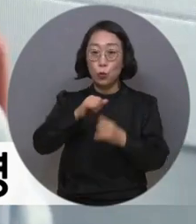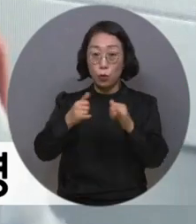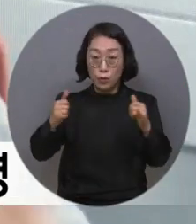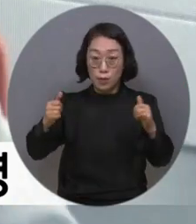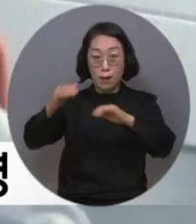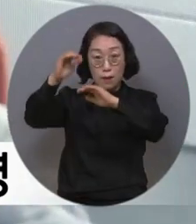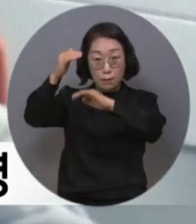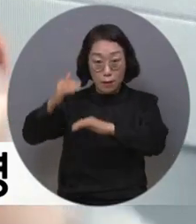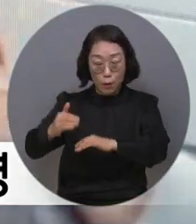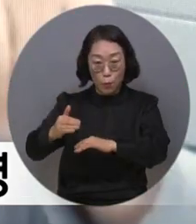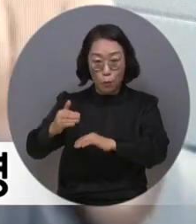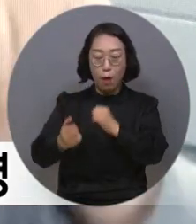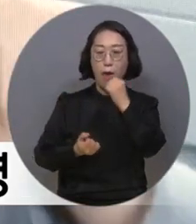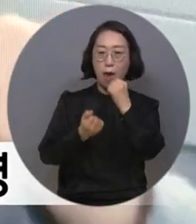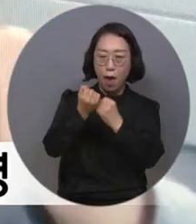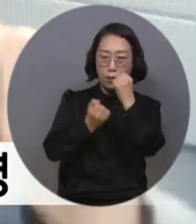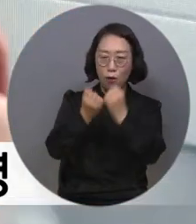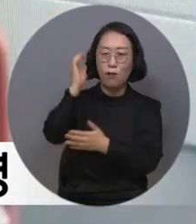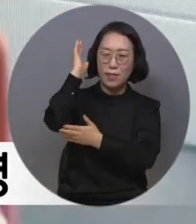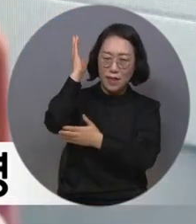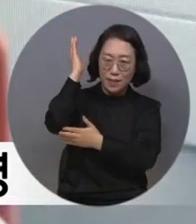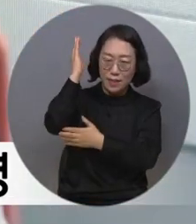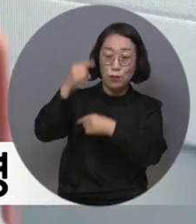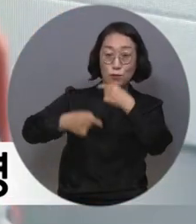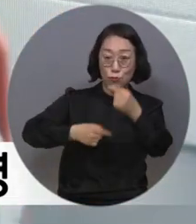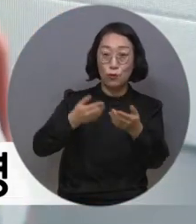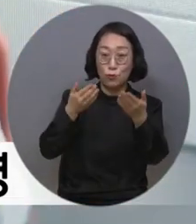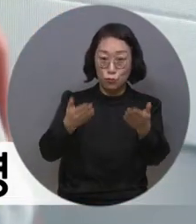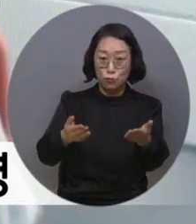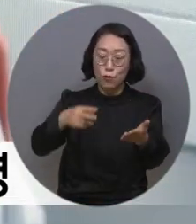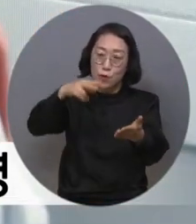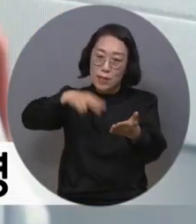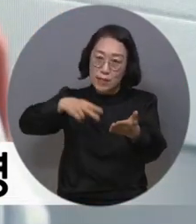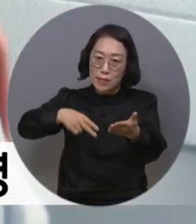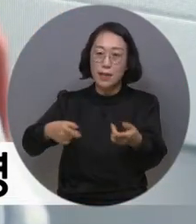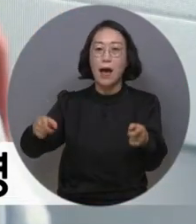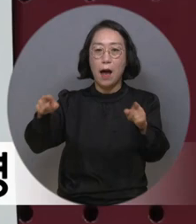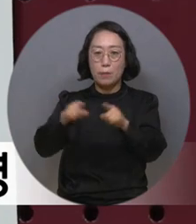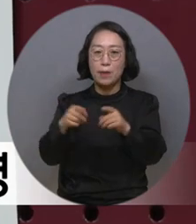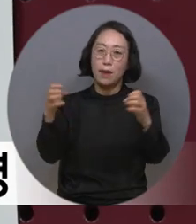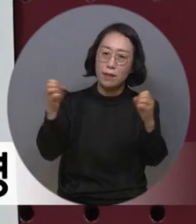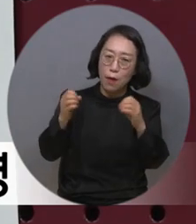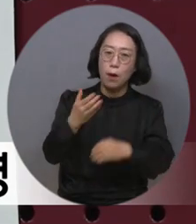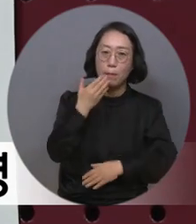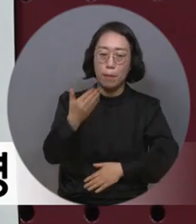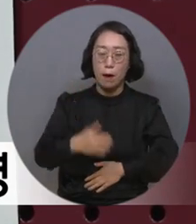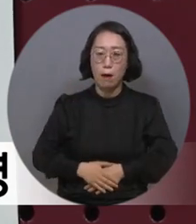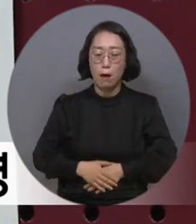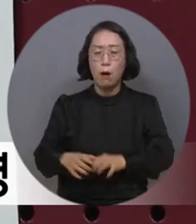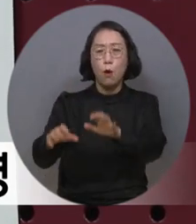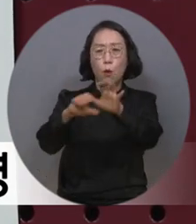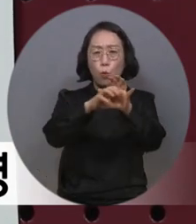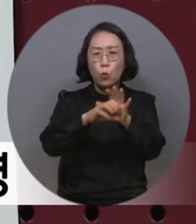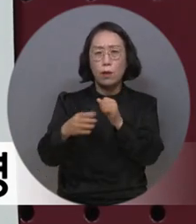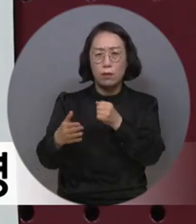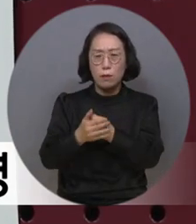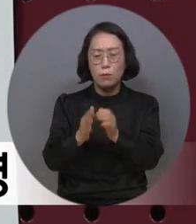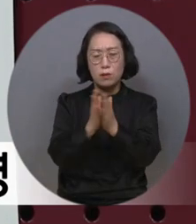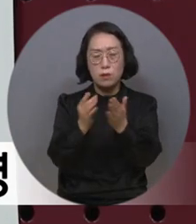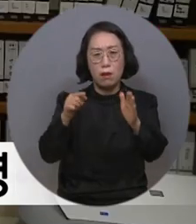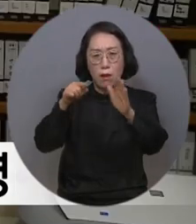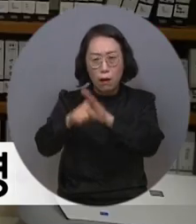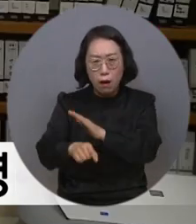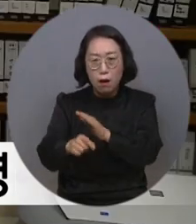수어로 도서를 해설해 책읽기 활동과 독후 활동을 병행합니다 또 코로나19로 변화된 도서관